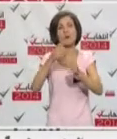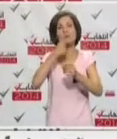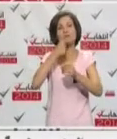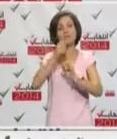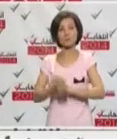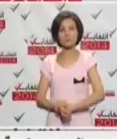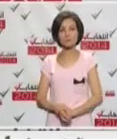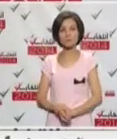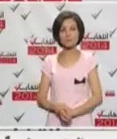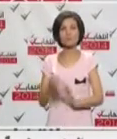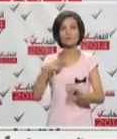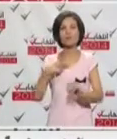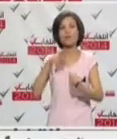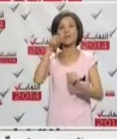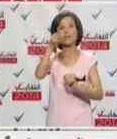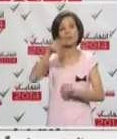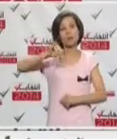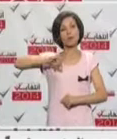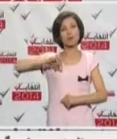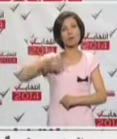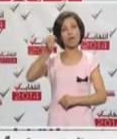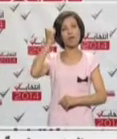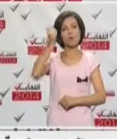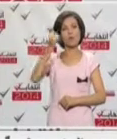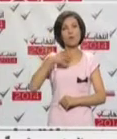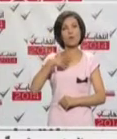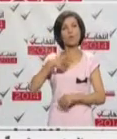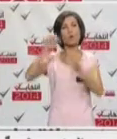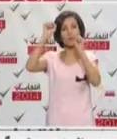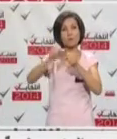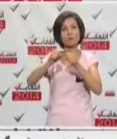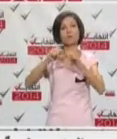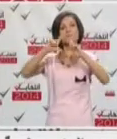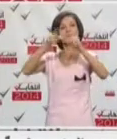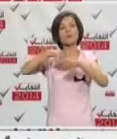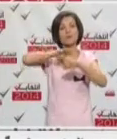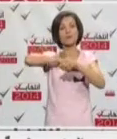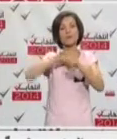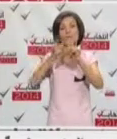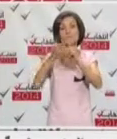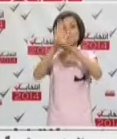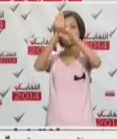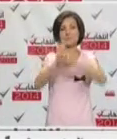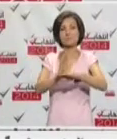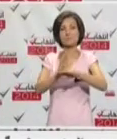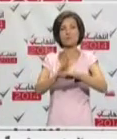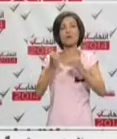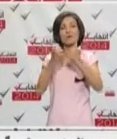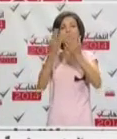سهوله وراحه اعتبار الشباب قوه انتاج وثروه وطنيه يجب المحافظه عليها